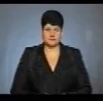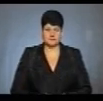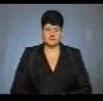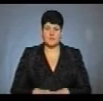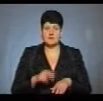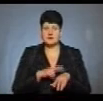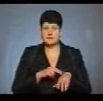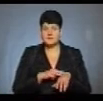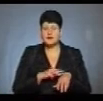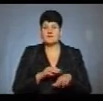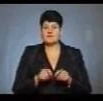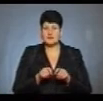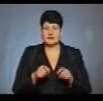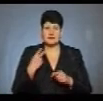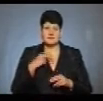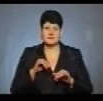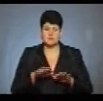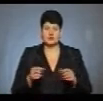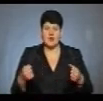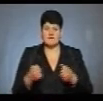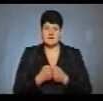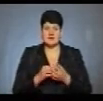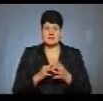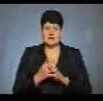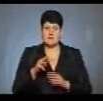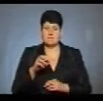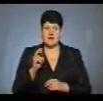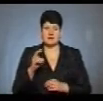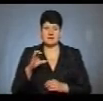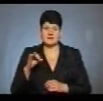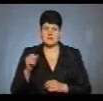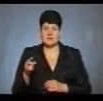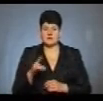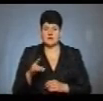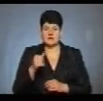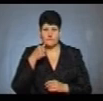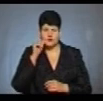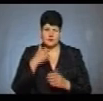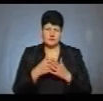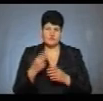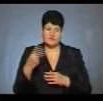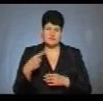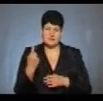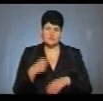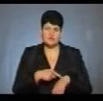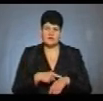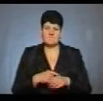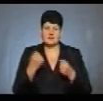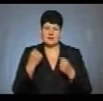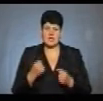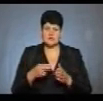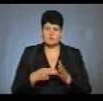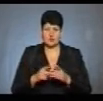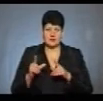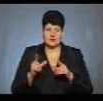Правоохоронці відкрили кримінальне провадження щодо аварії поблизу села Максимівка Збаразького району. Там вчора близько 21-ї вантажний потяг наїхав